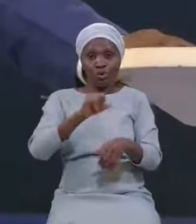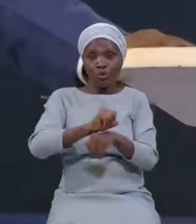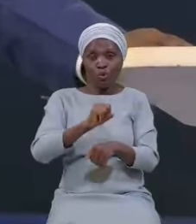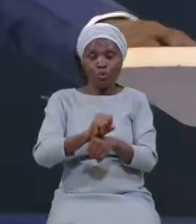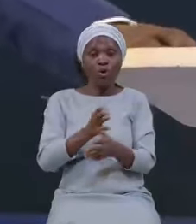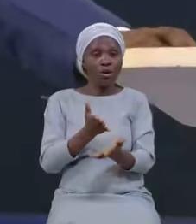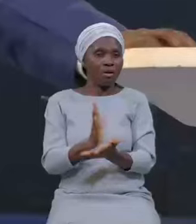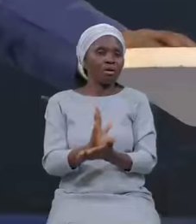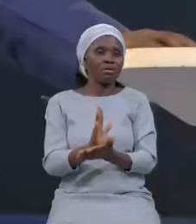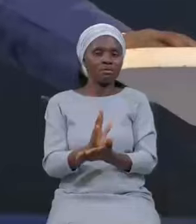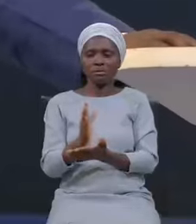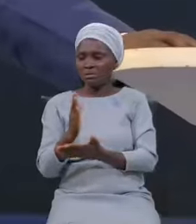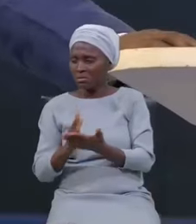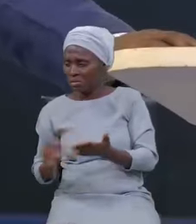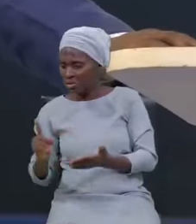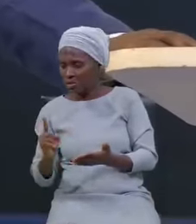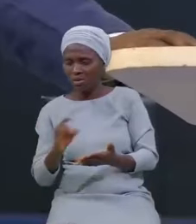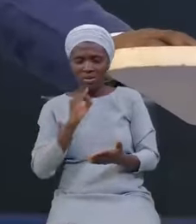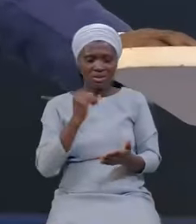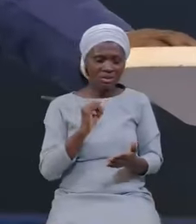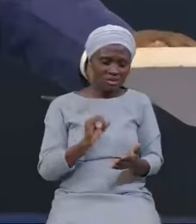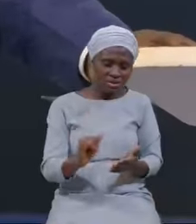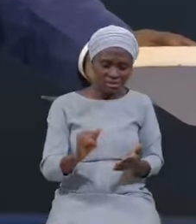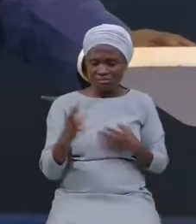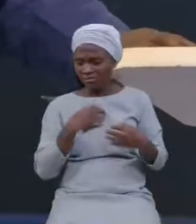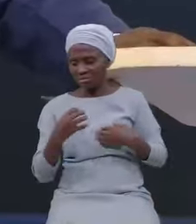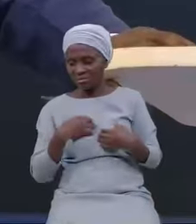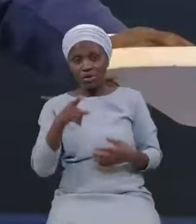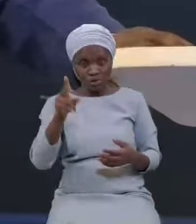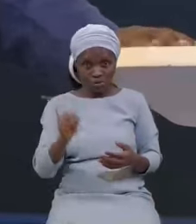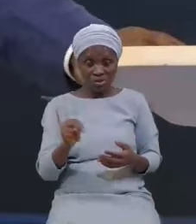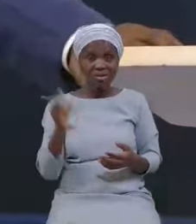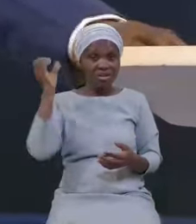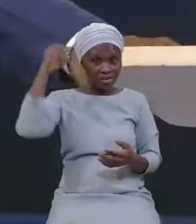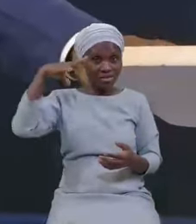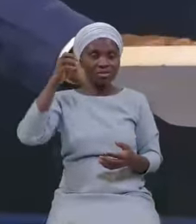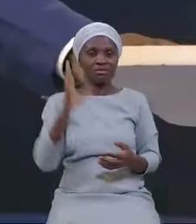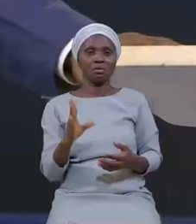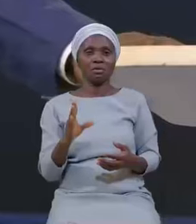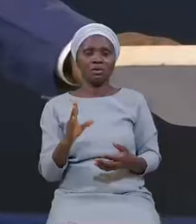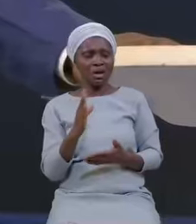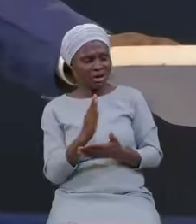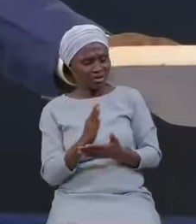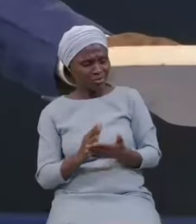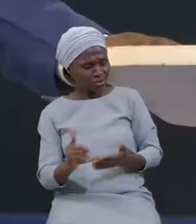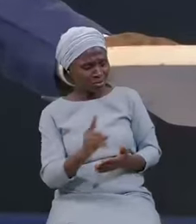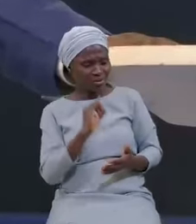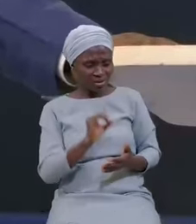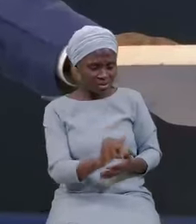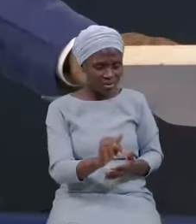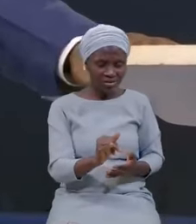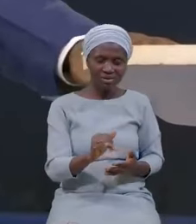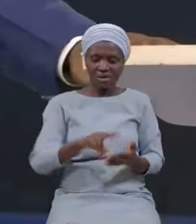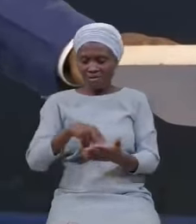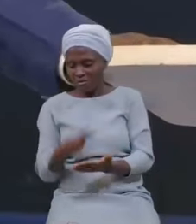la grâce de Dieu. Quelqu'un est en train de cogner le pied là-bas, et il ne marche pas